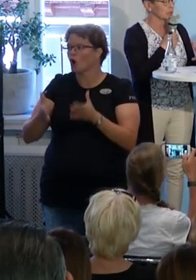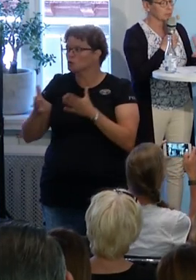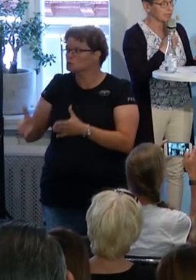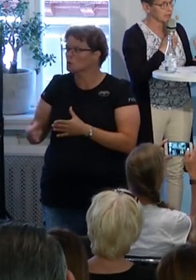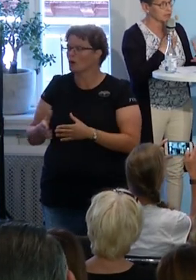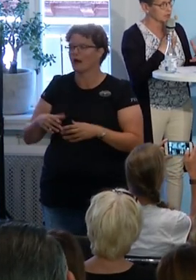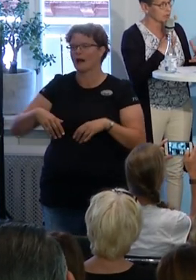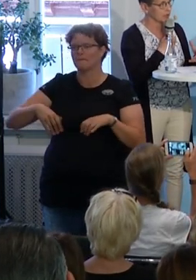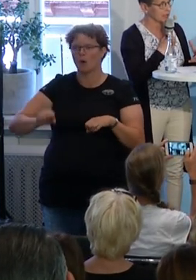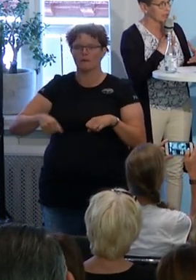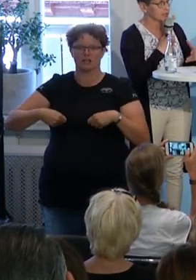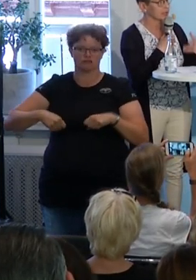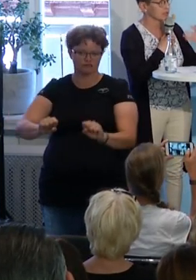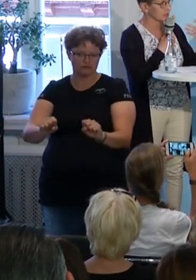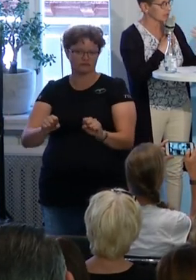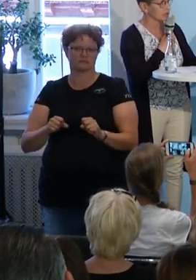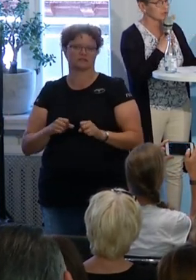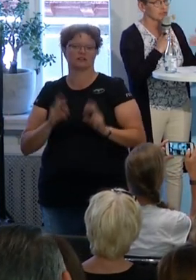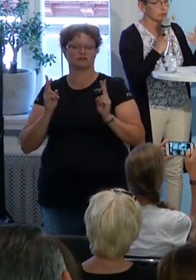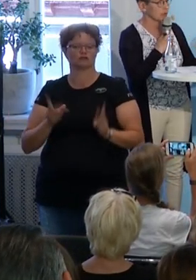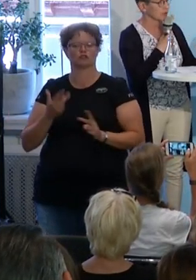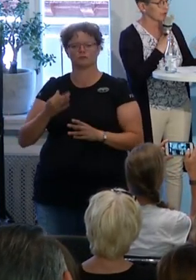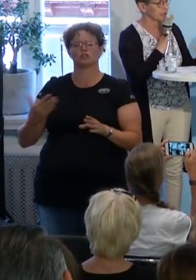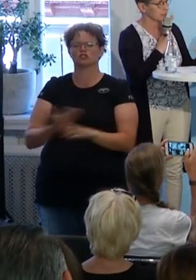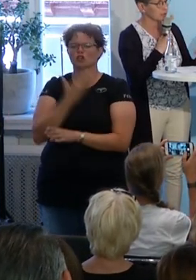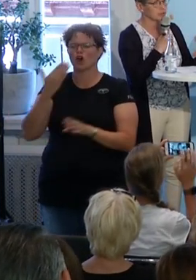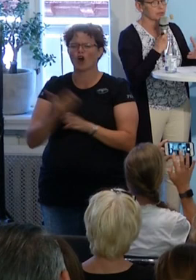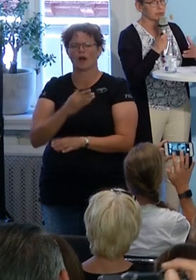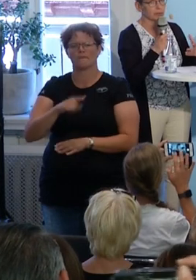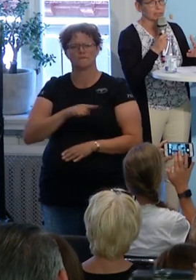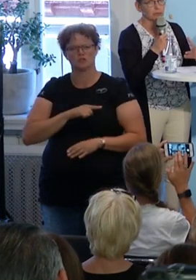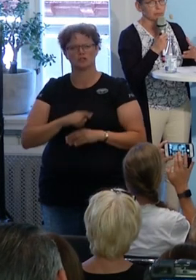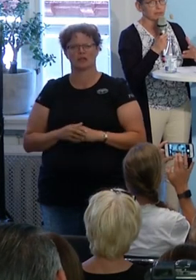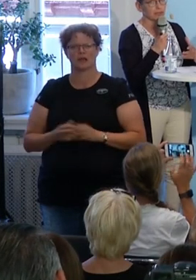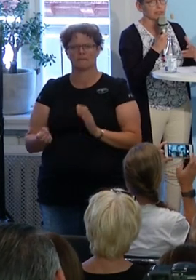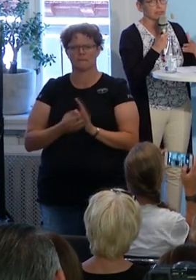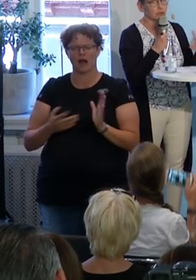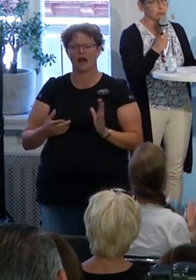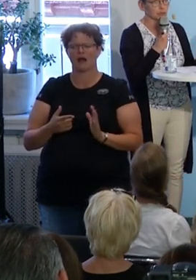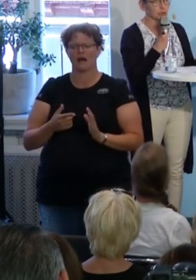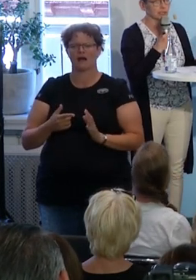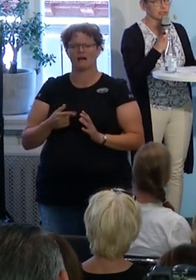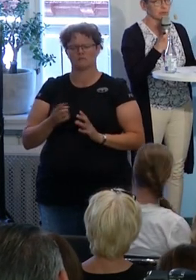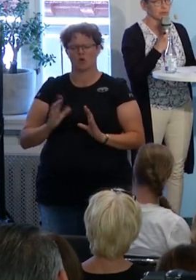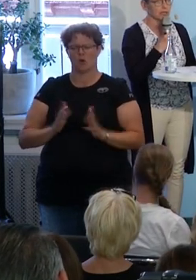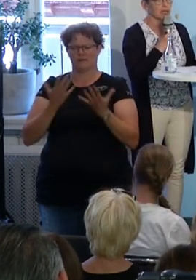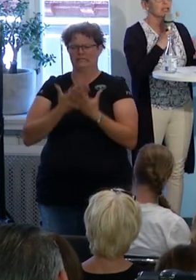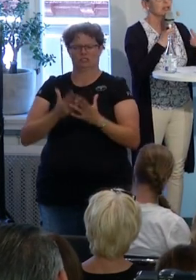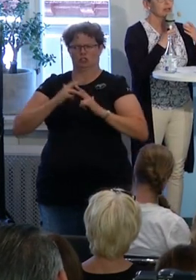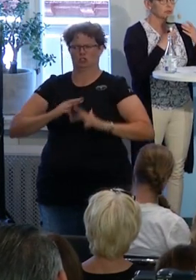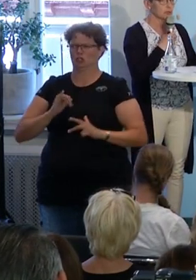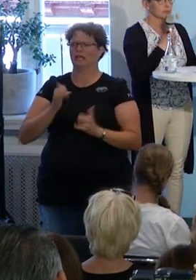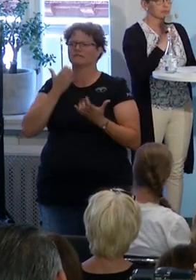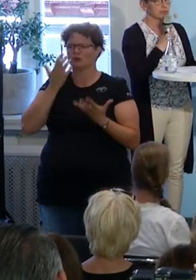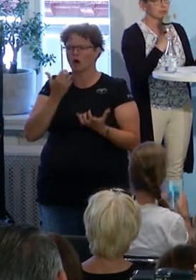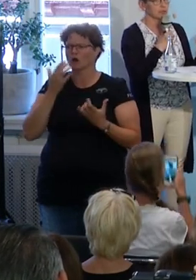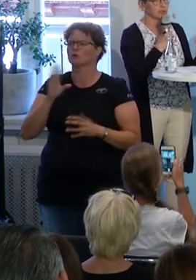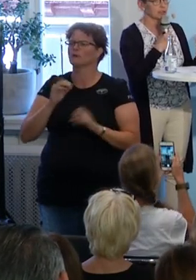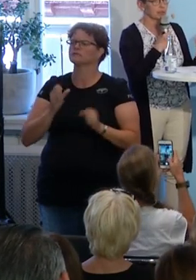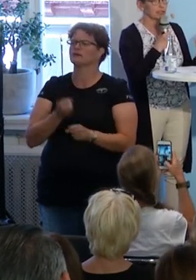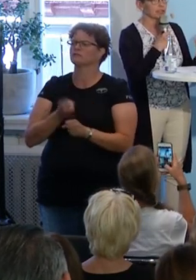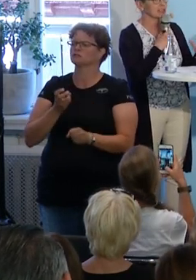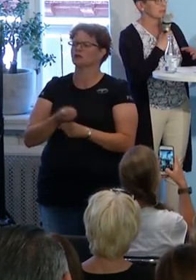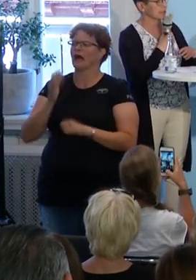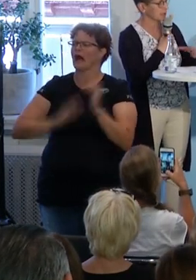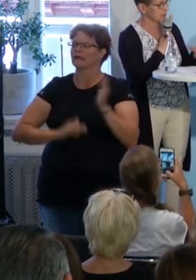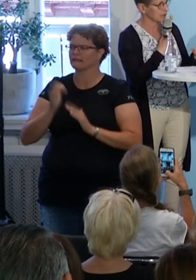handlar om mopedkörning, alltså den sorten som stör väldigt mycket och som gör att man upplever en enorm otrygghet i sin vardag. Och då måste man försöka få bukt